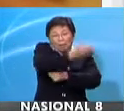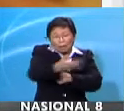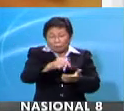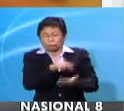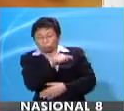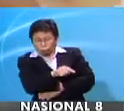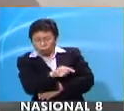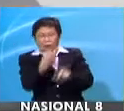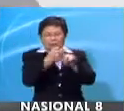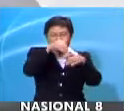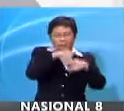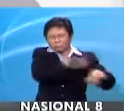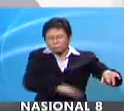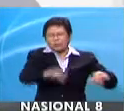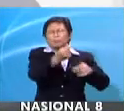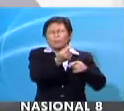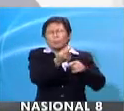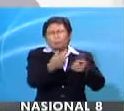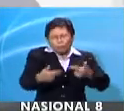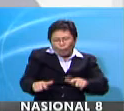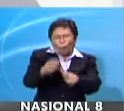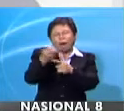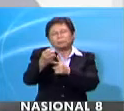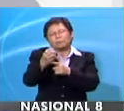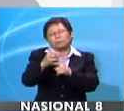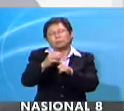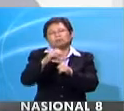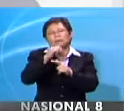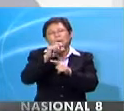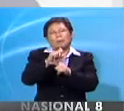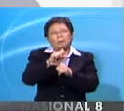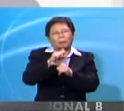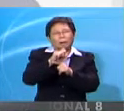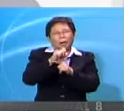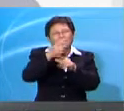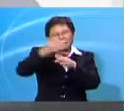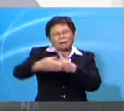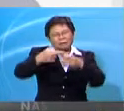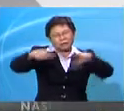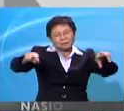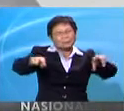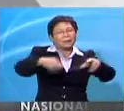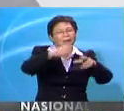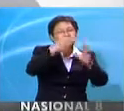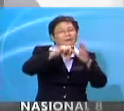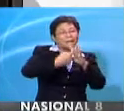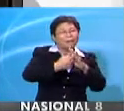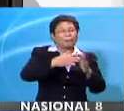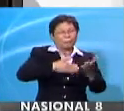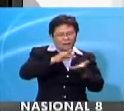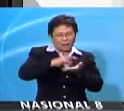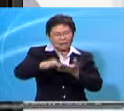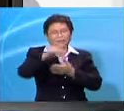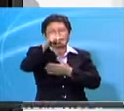barangan adalah dalam lingkungan harga yang dibenarkan ataupun sebaliknya telah pun dilancarkan, dinamakan sebagai MyKira